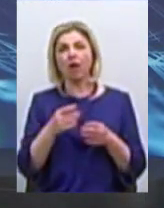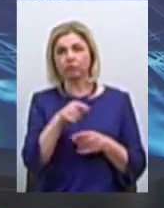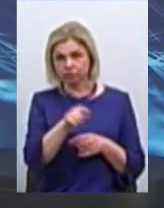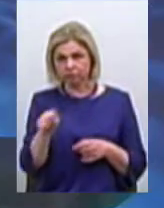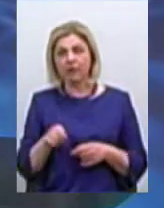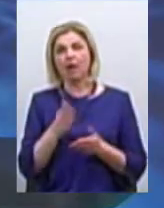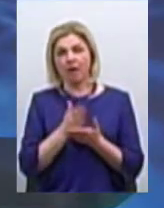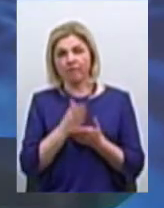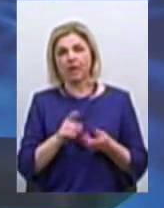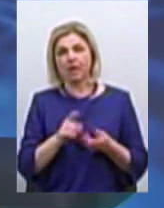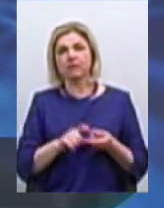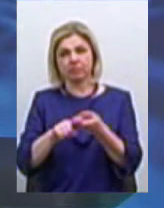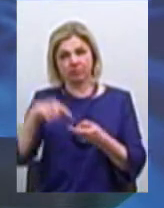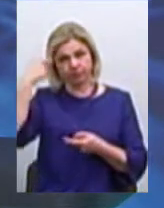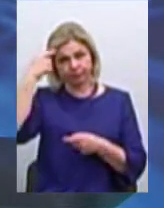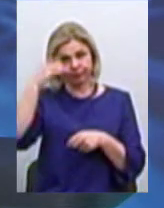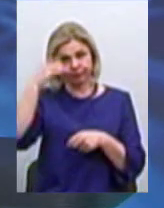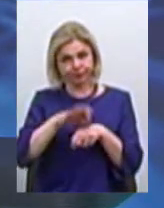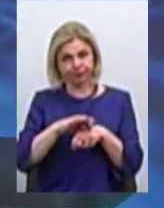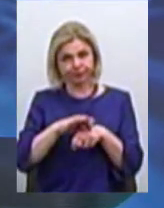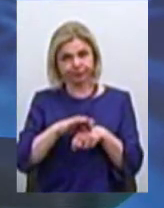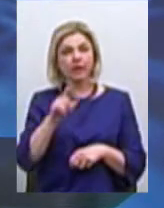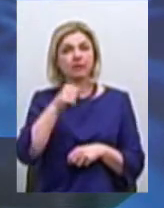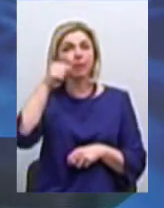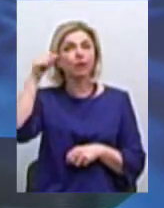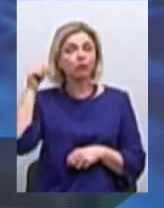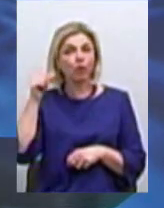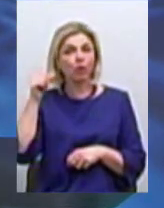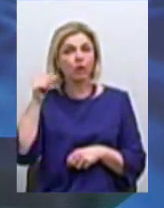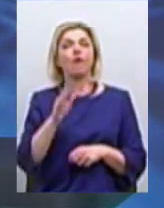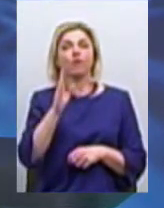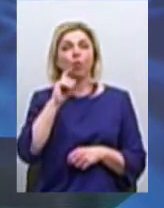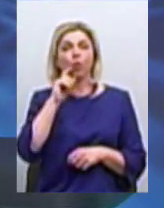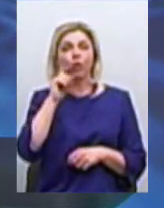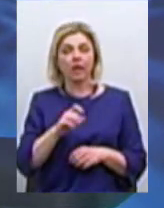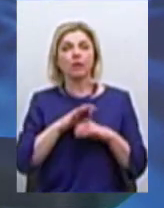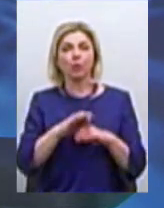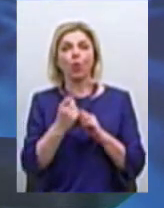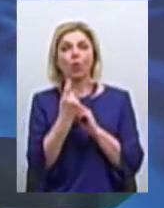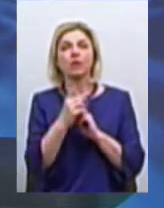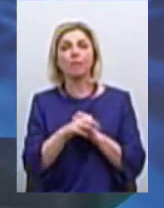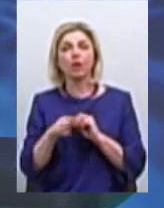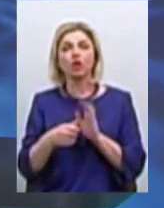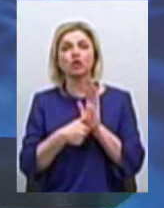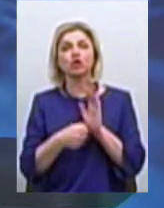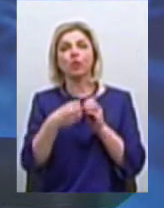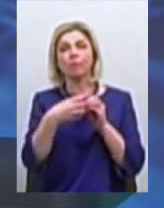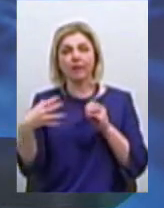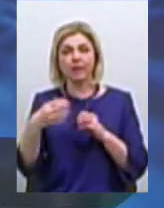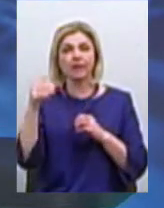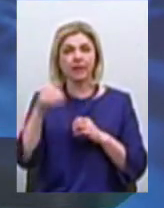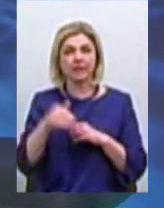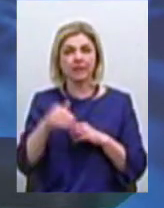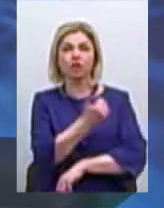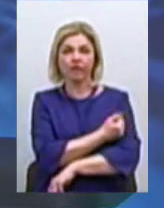сказу. За минулий рік, за даними цієї служби, в Україні проведено 11 мільйонів 615 тисяч щеплень